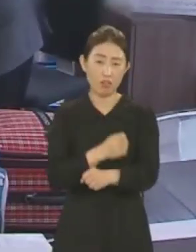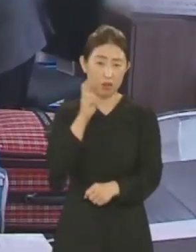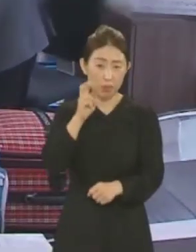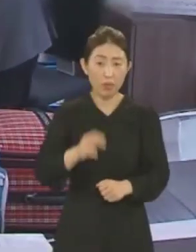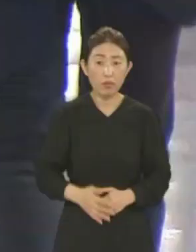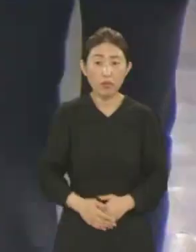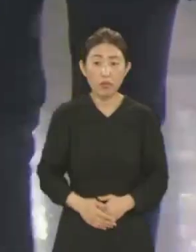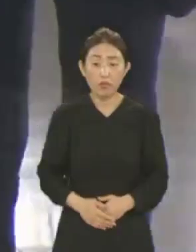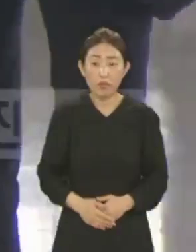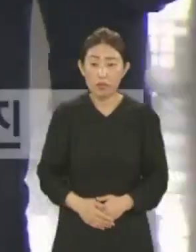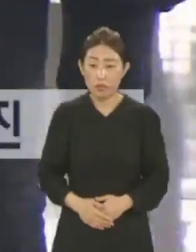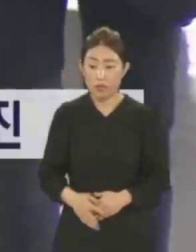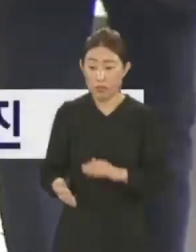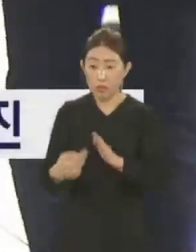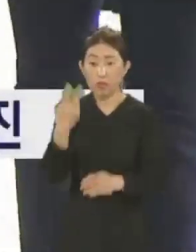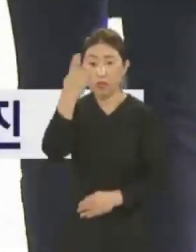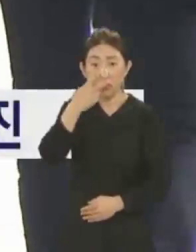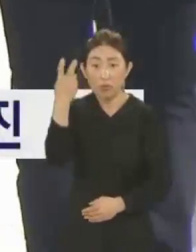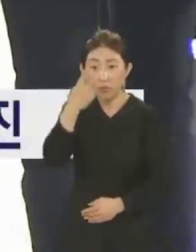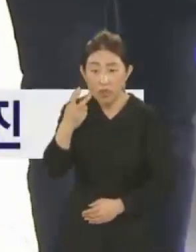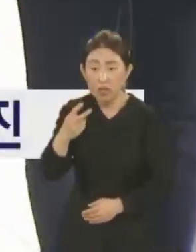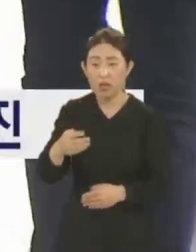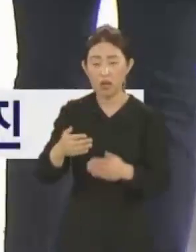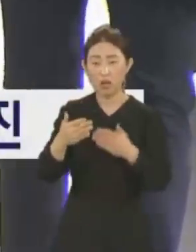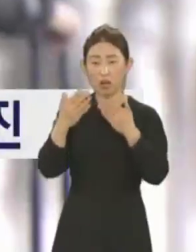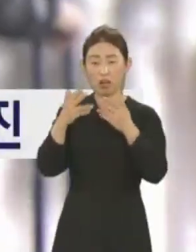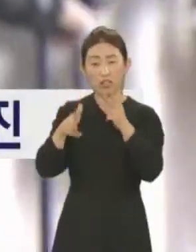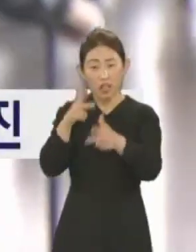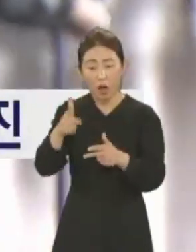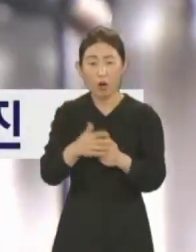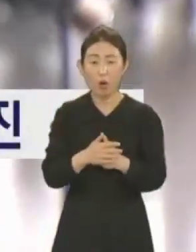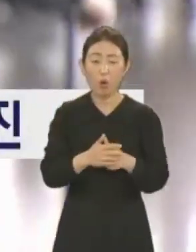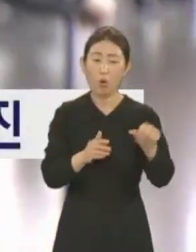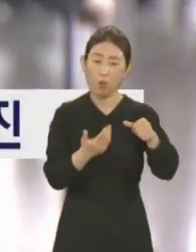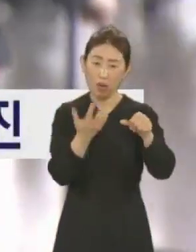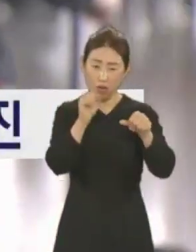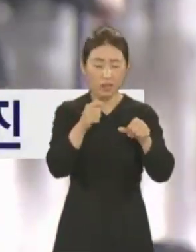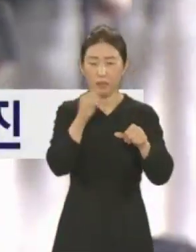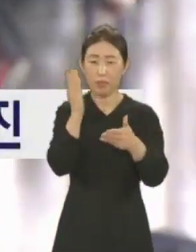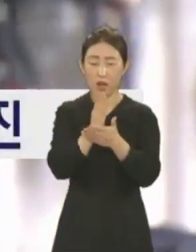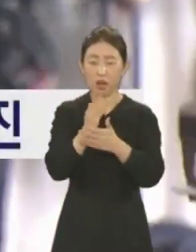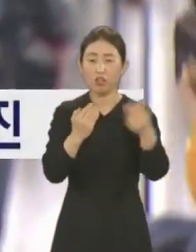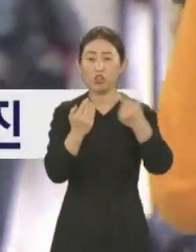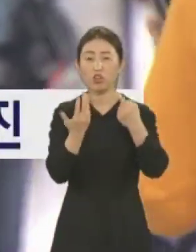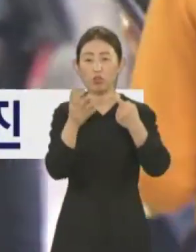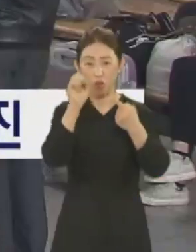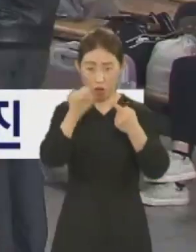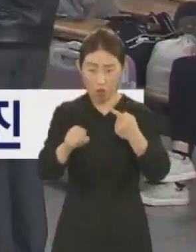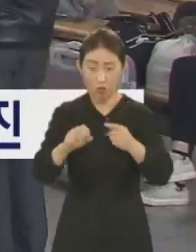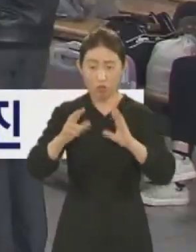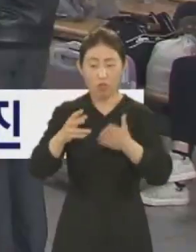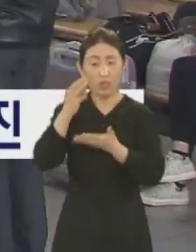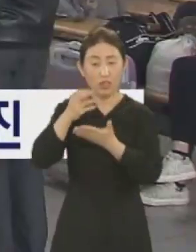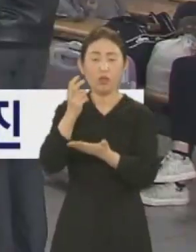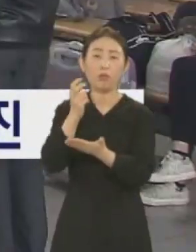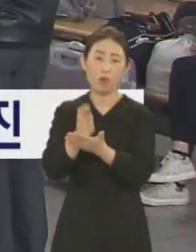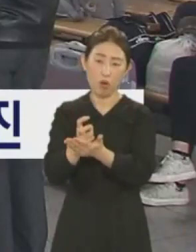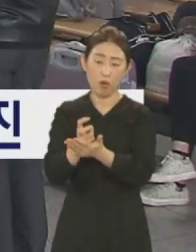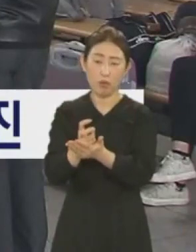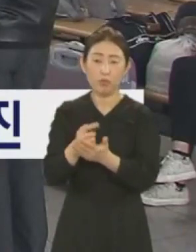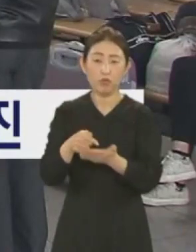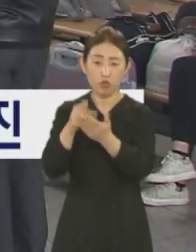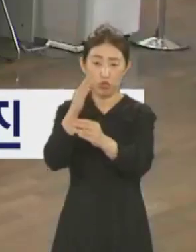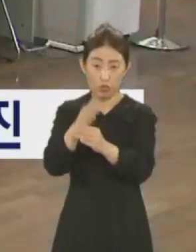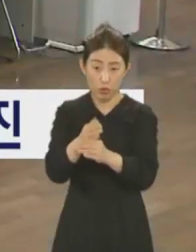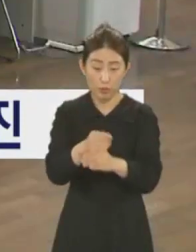한편 최근 예비 타당성 조사 대상 사업을 500억에서 1000억으로 상향하는 국가재정법 개정안이 추진 중에서